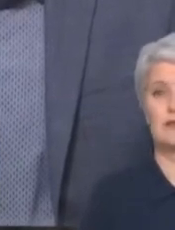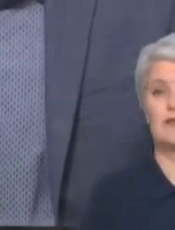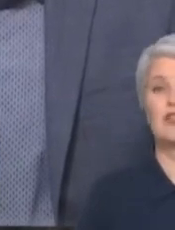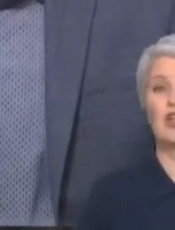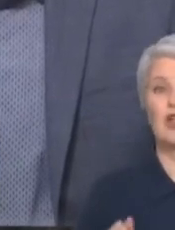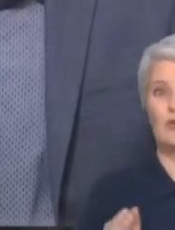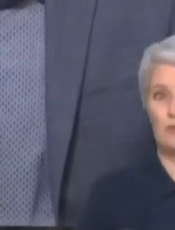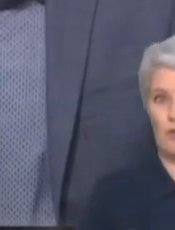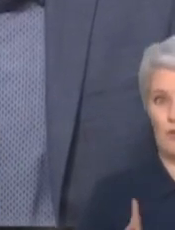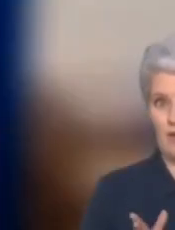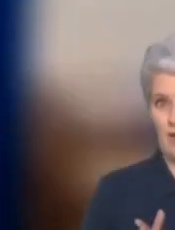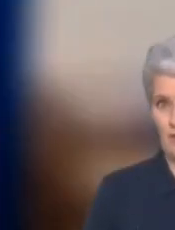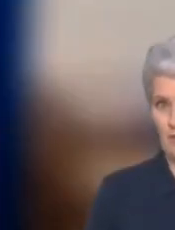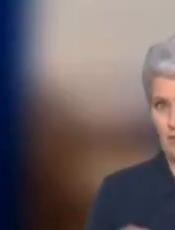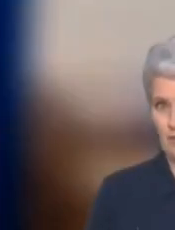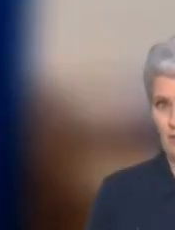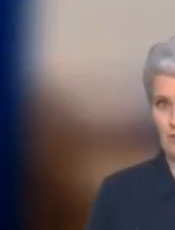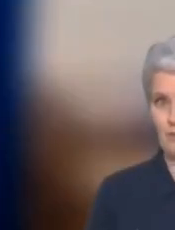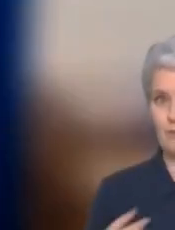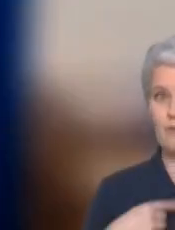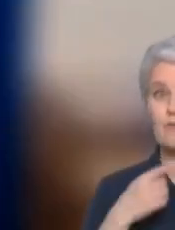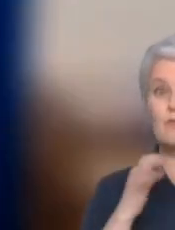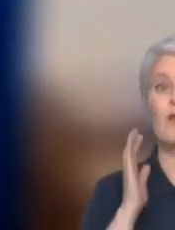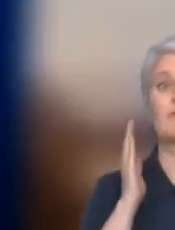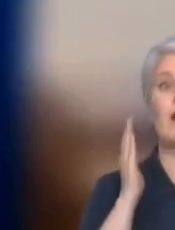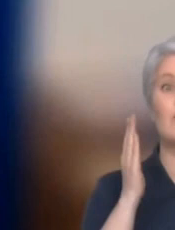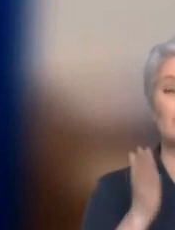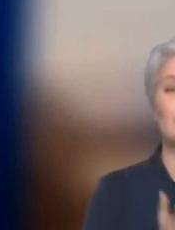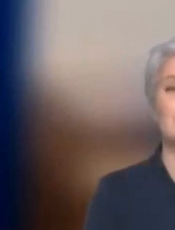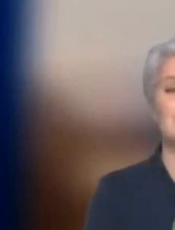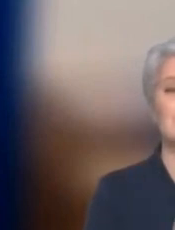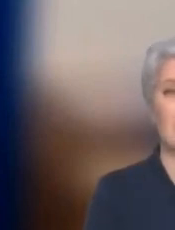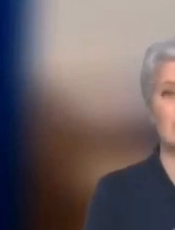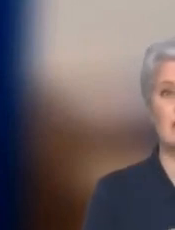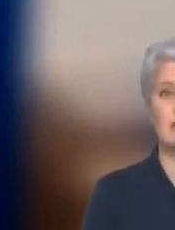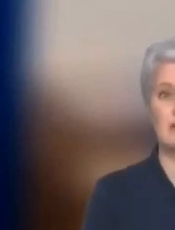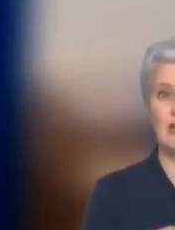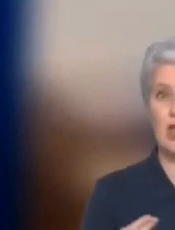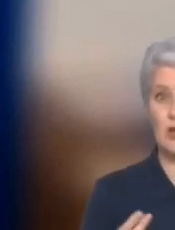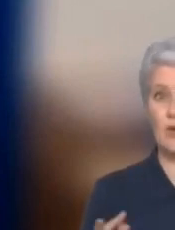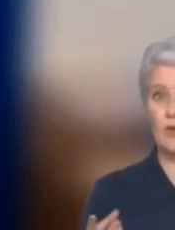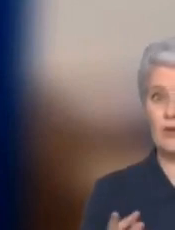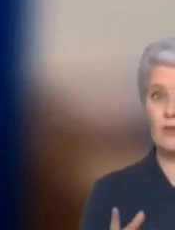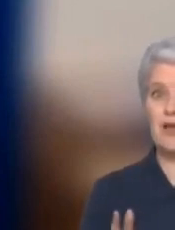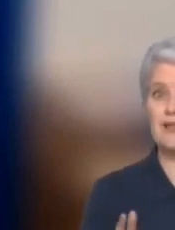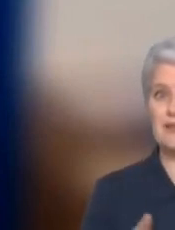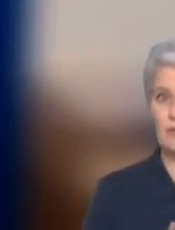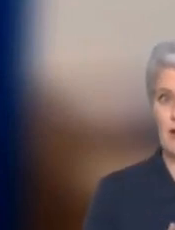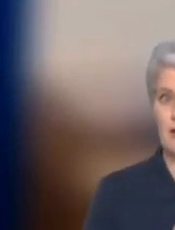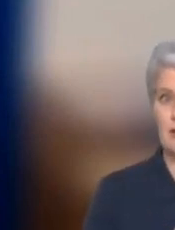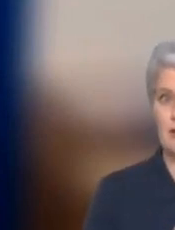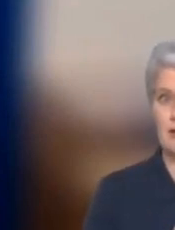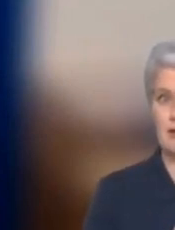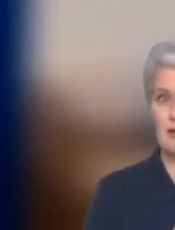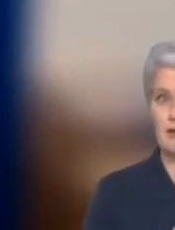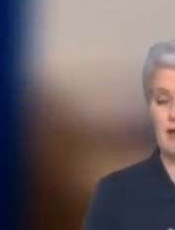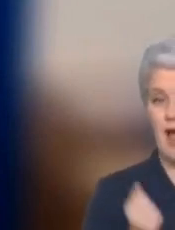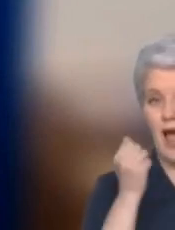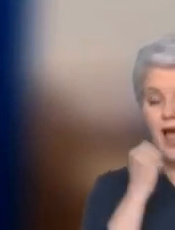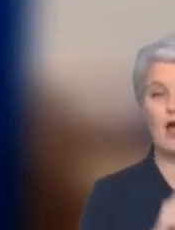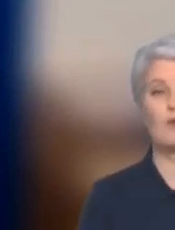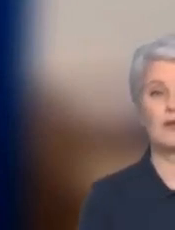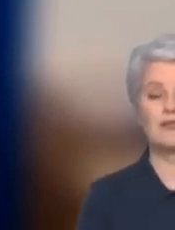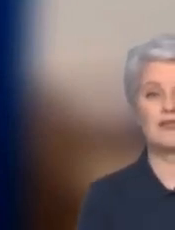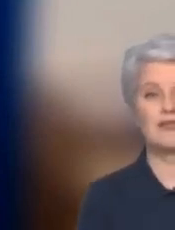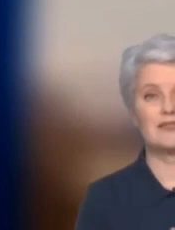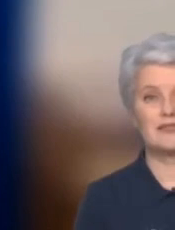Можна і напряму, але коли ми говоримо про майбутній страховий стаж, то тоді ці гроші ще треба якось зберігати. А все ж таки пенсійна система